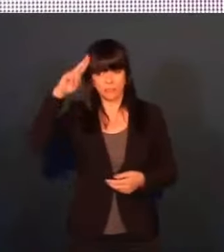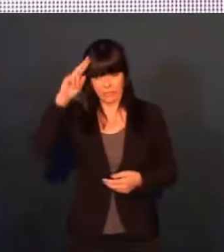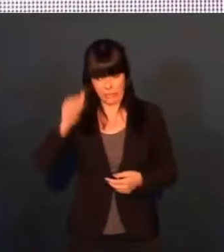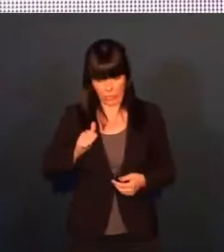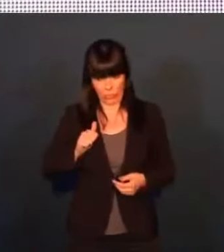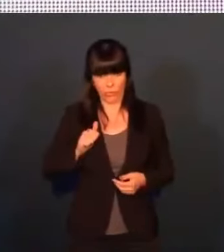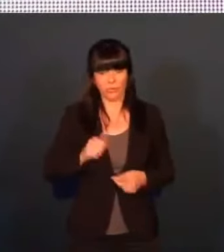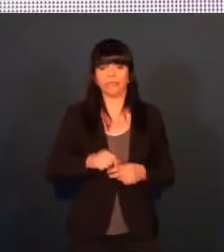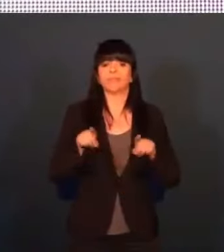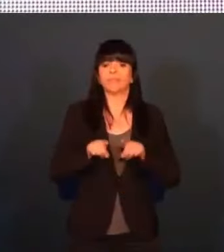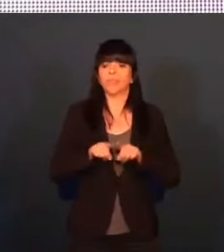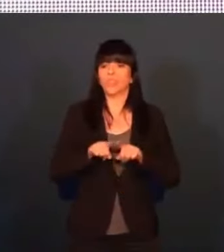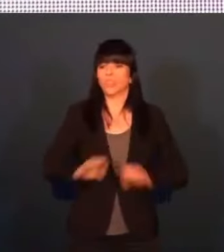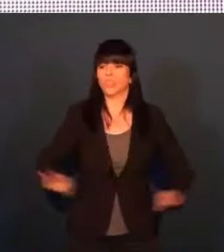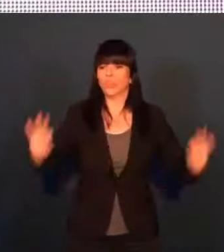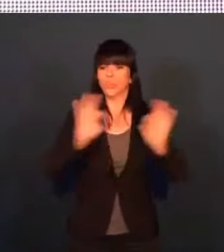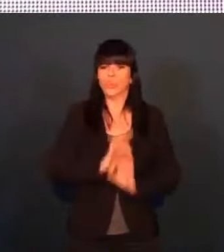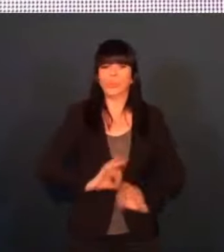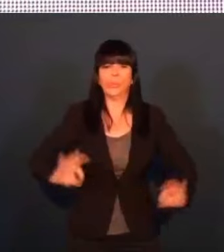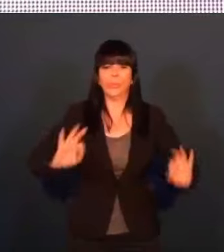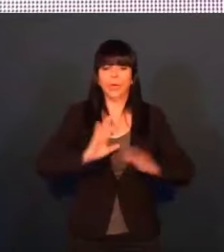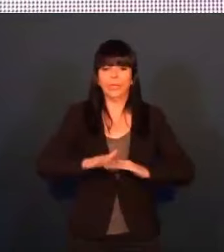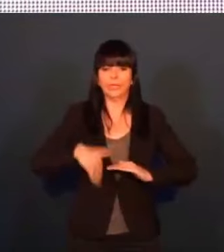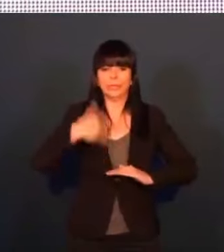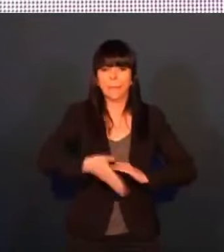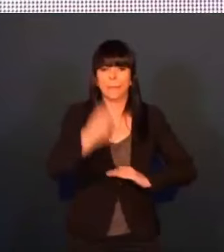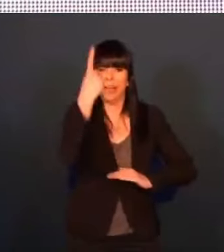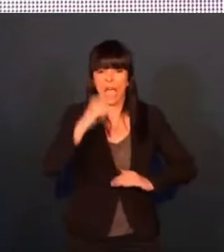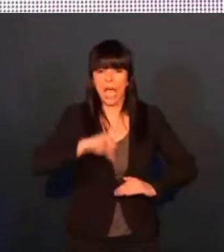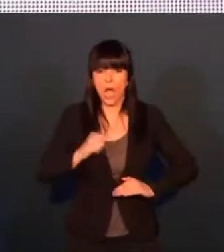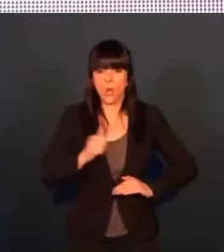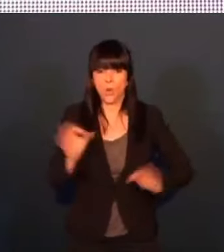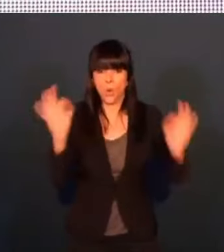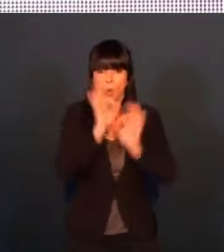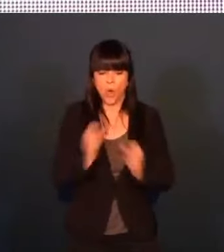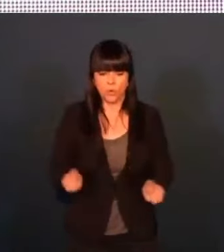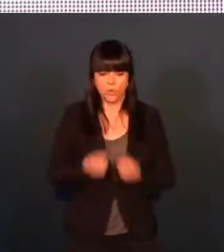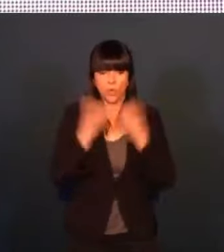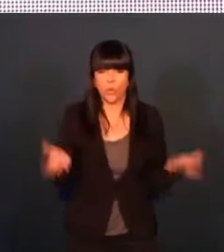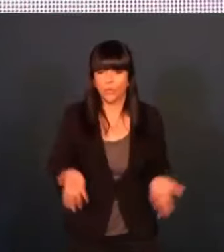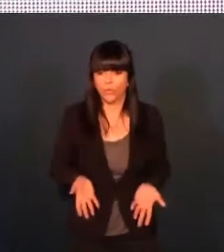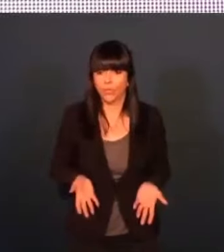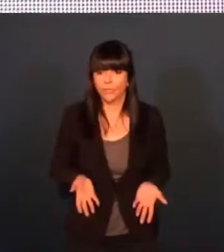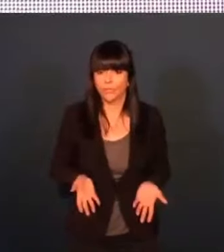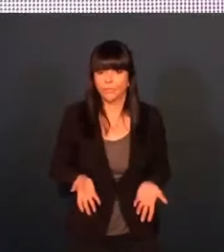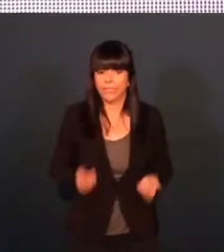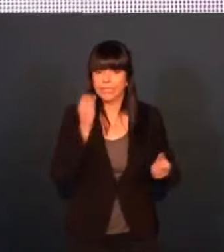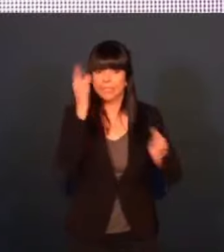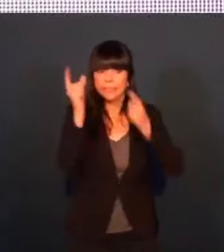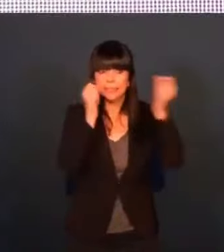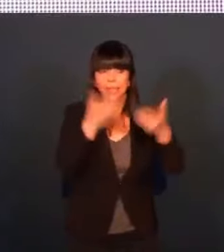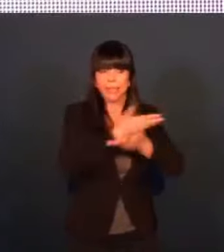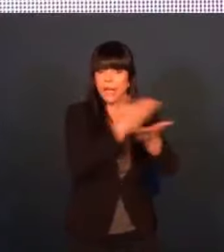кадрово. Нищо от това след 1 януари не се случи. Така че изненади